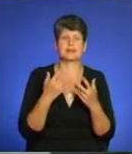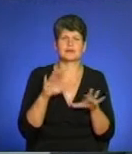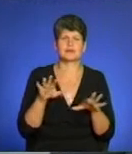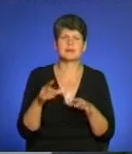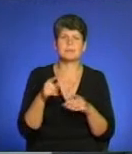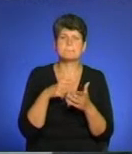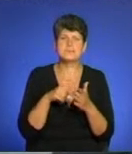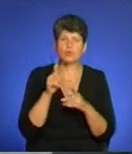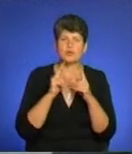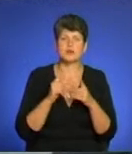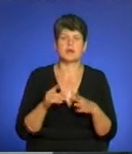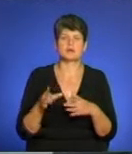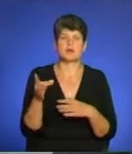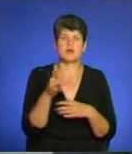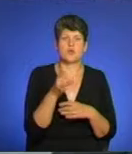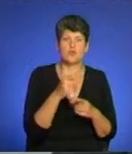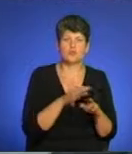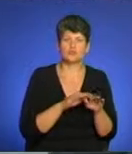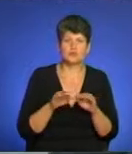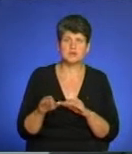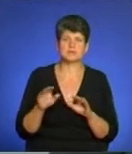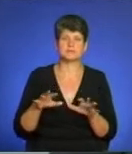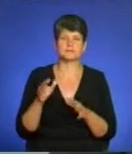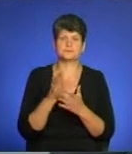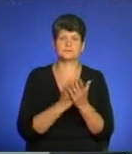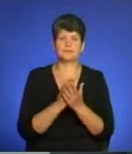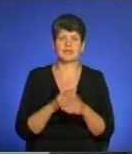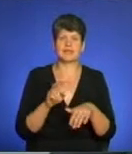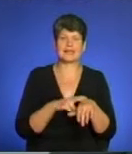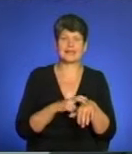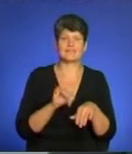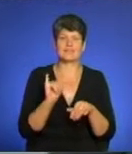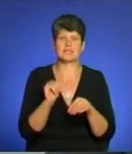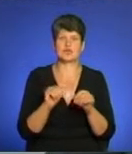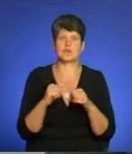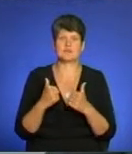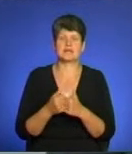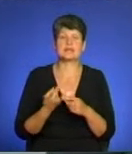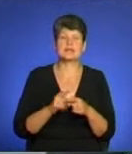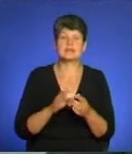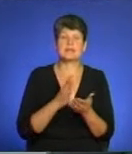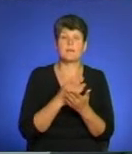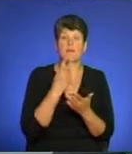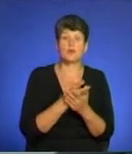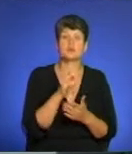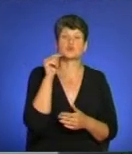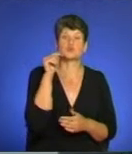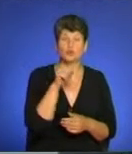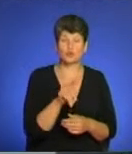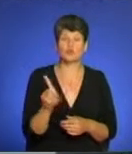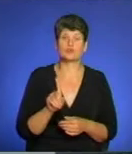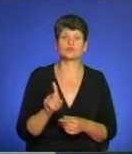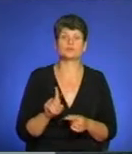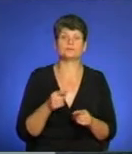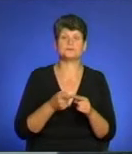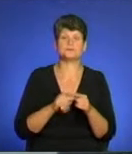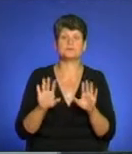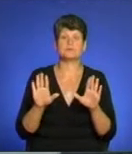також посадовців районного рівня і лікарів, і комісарів. Це є свідченням того, що в даному випадку